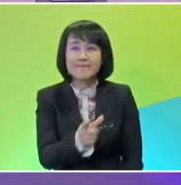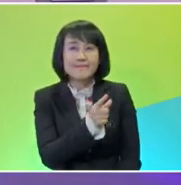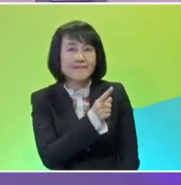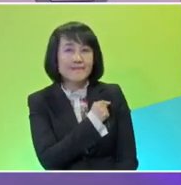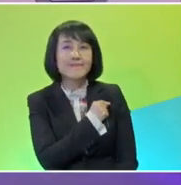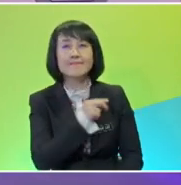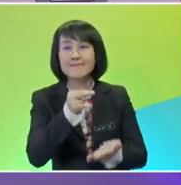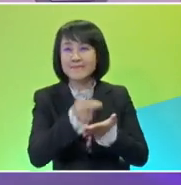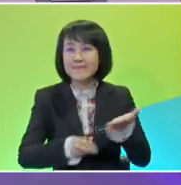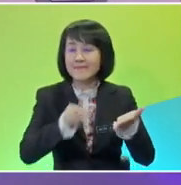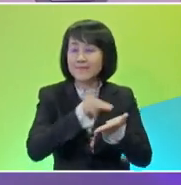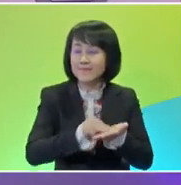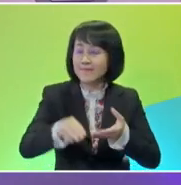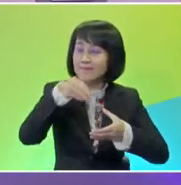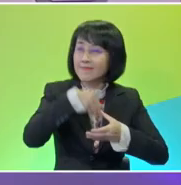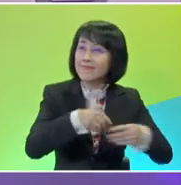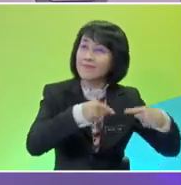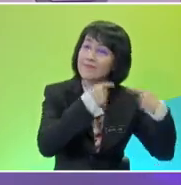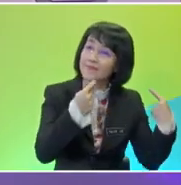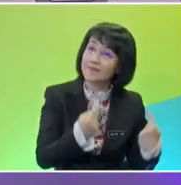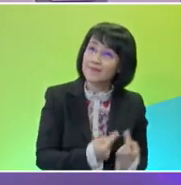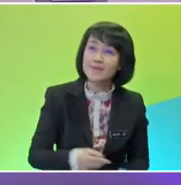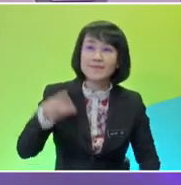1 walau di mana berada